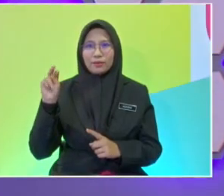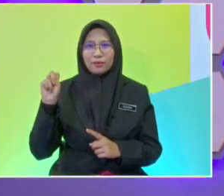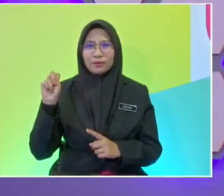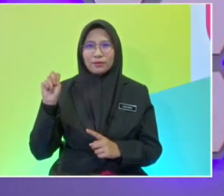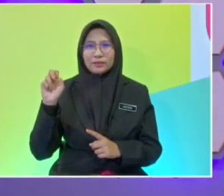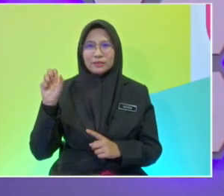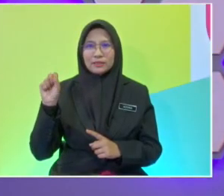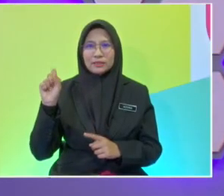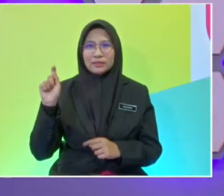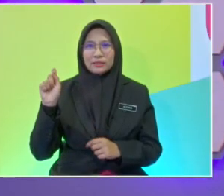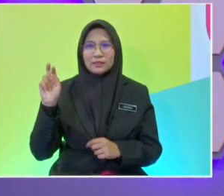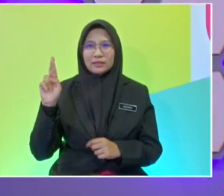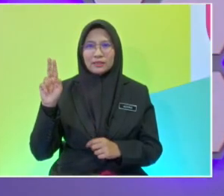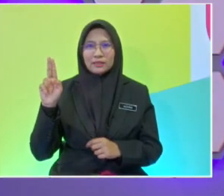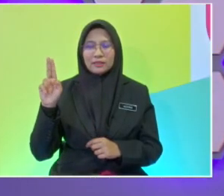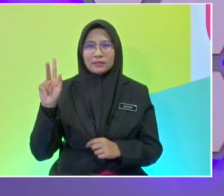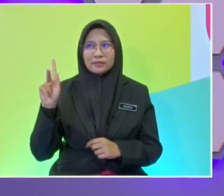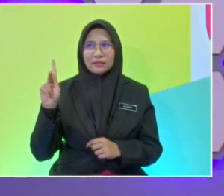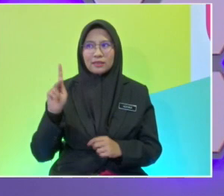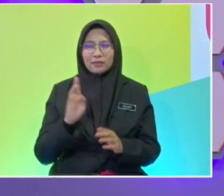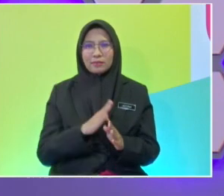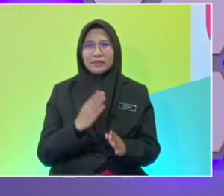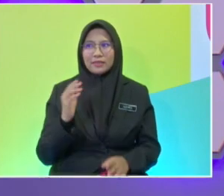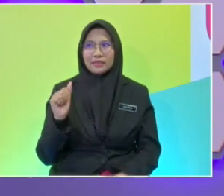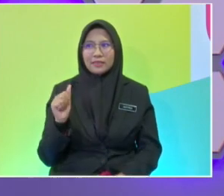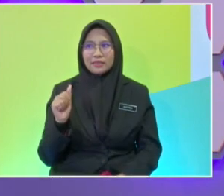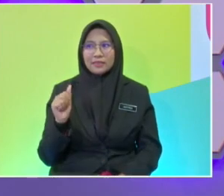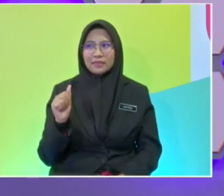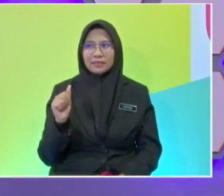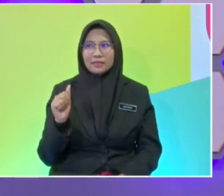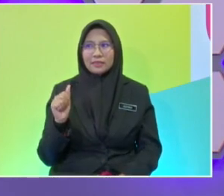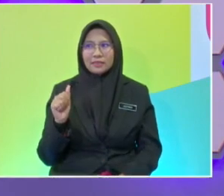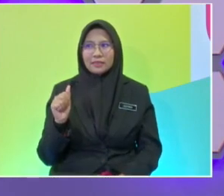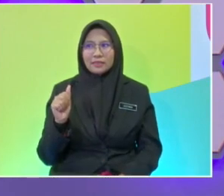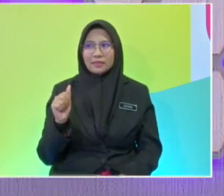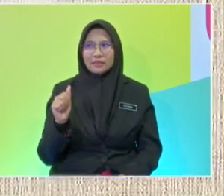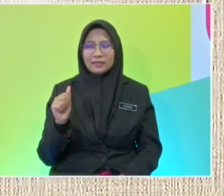7 konstra oke yang pertama yaitu terminologi